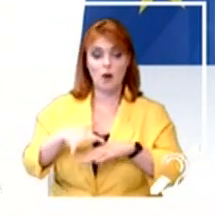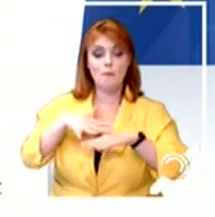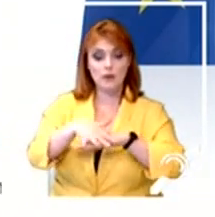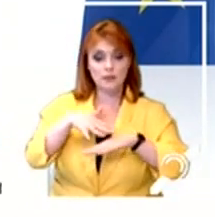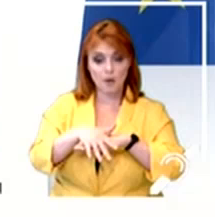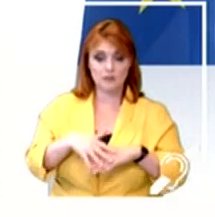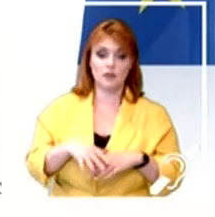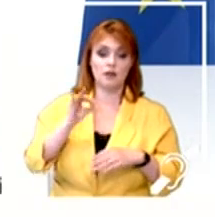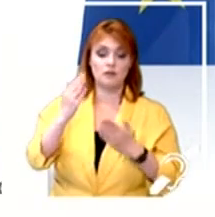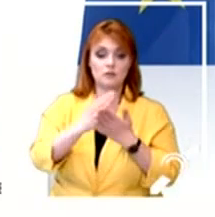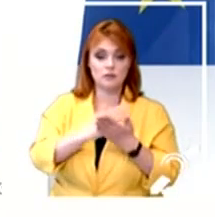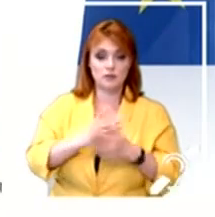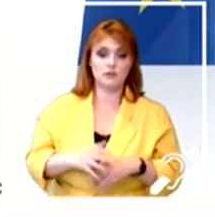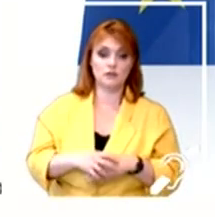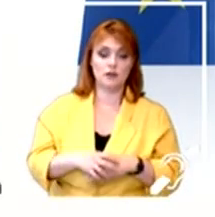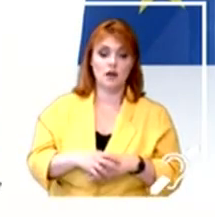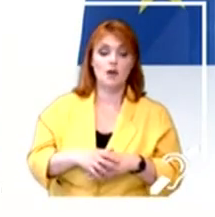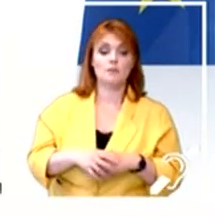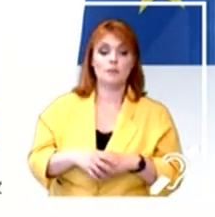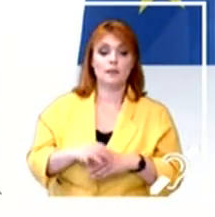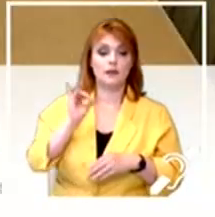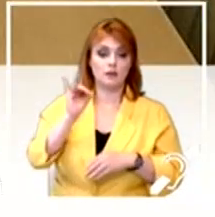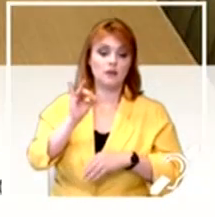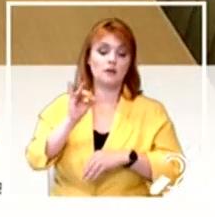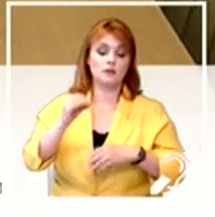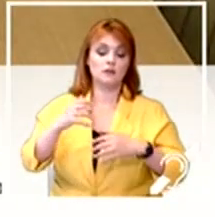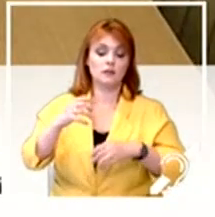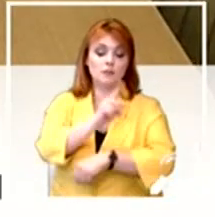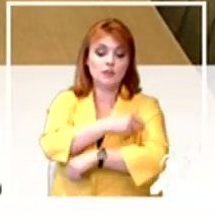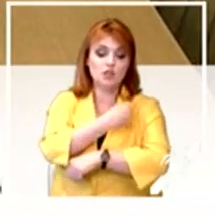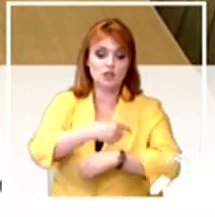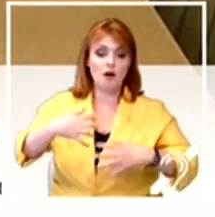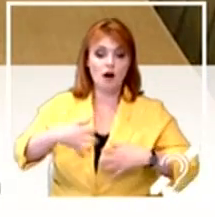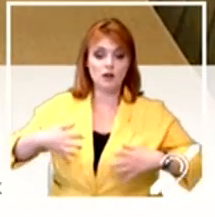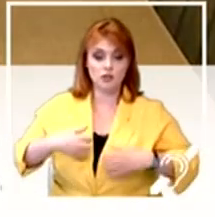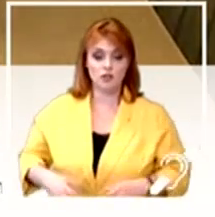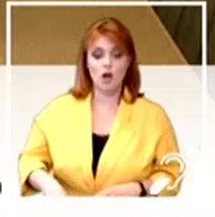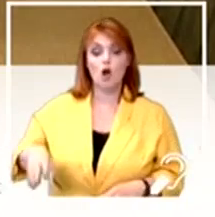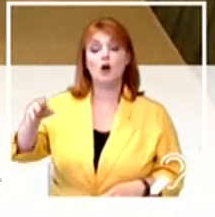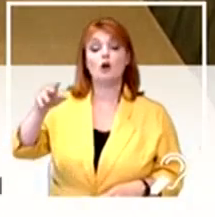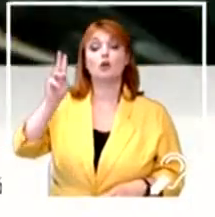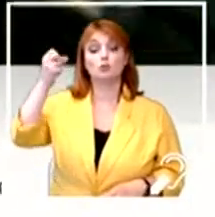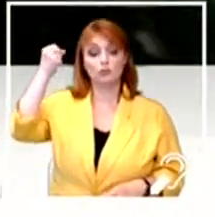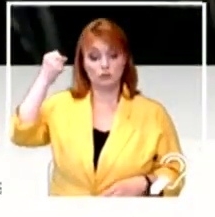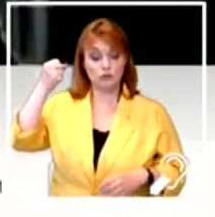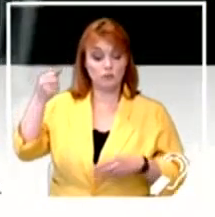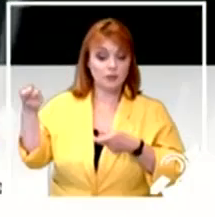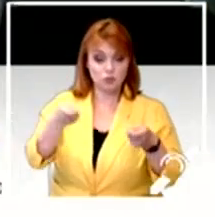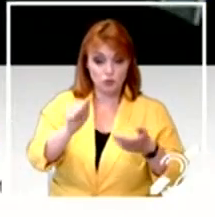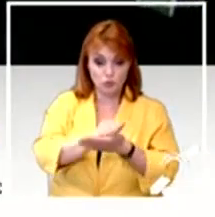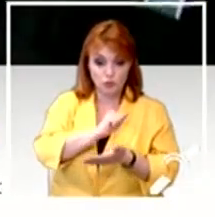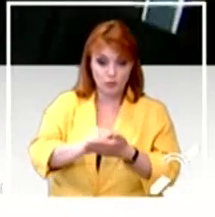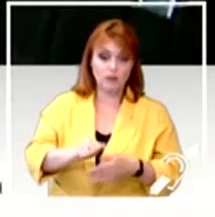și statistică, științe agricole, medicina veterinară. Câștigătorii vor fi anunțați până în 1 septembrie.